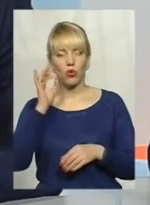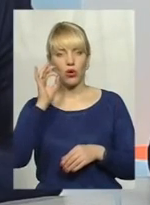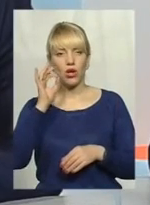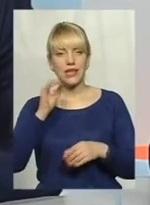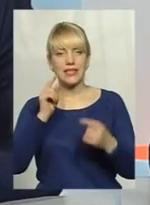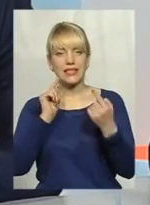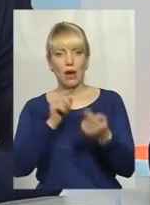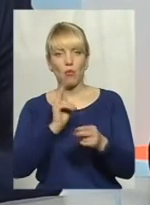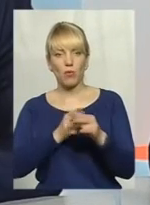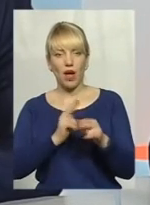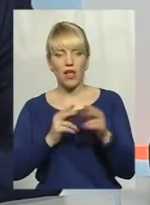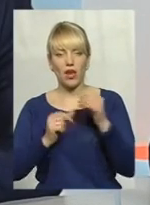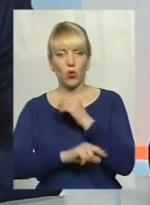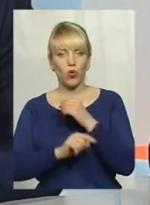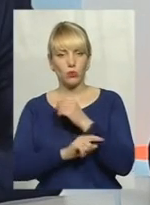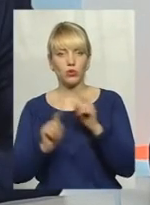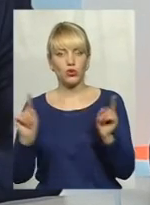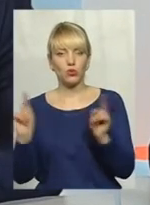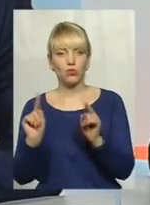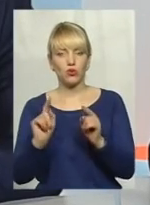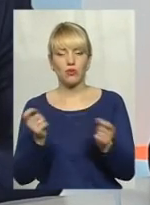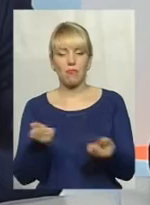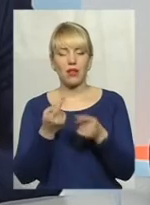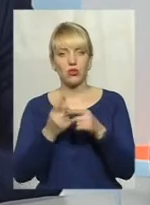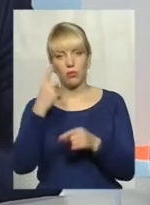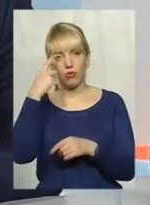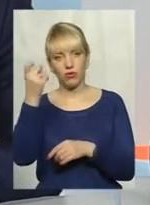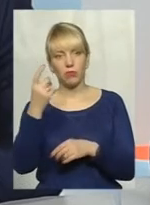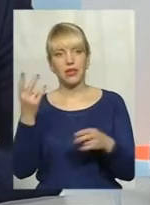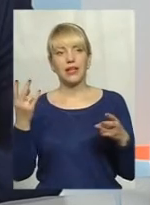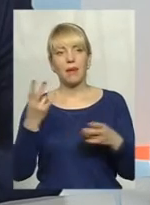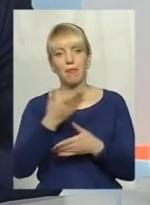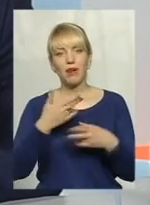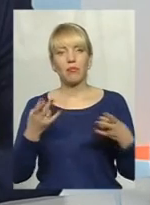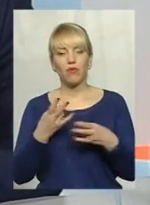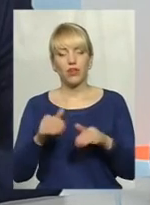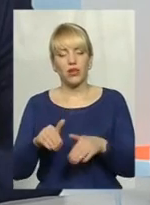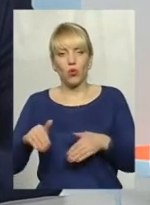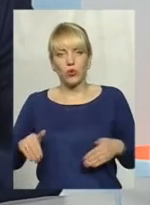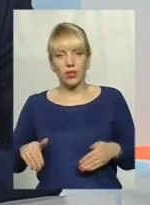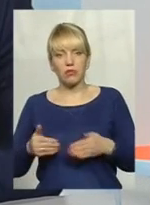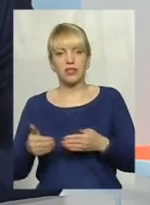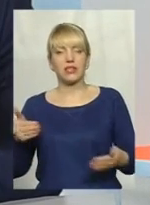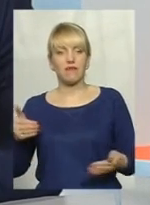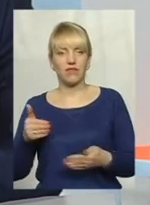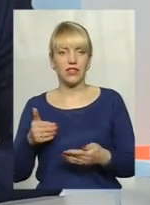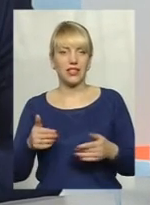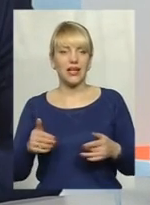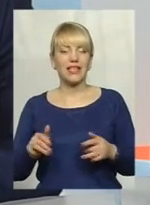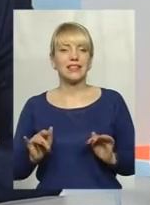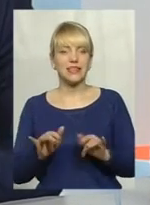корупції, тому що мало тільки повідомити. Все-таки ми повинні утриматися від певної